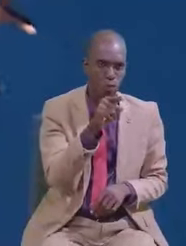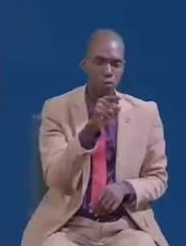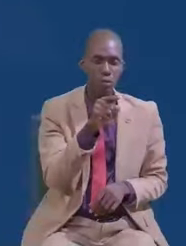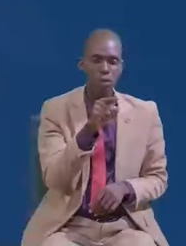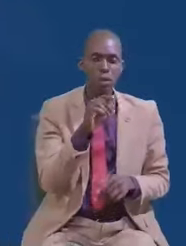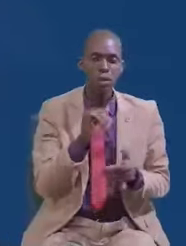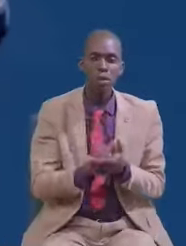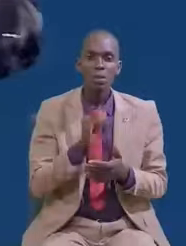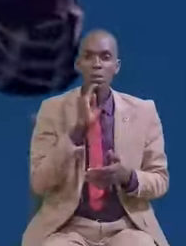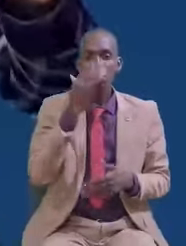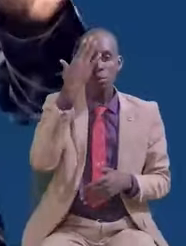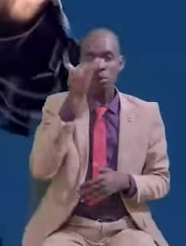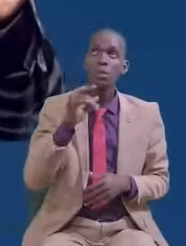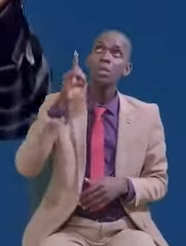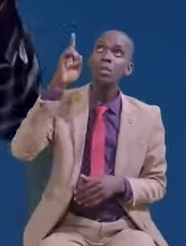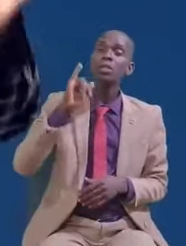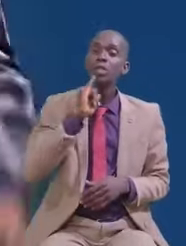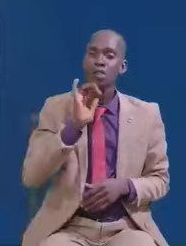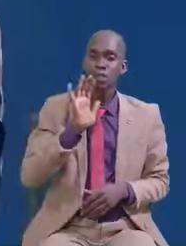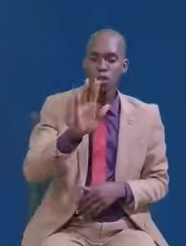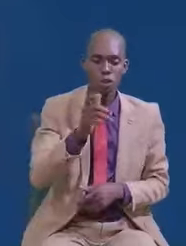C'est pourquoi il est votre substitut.